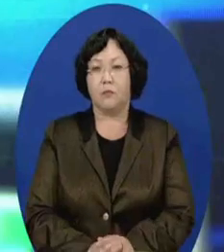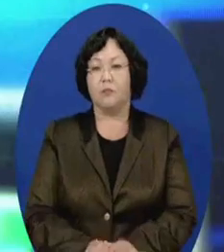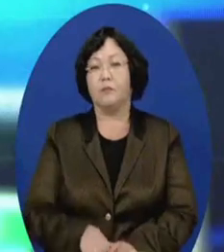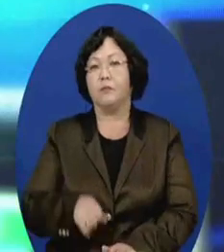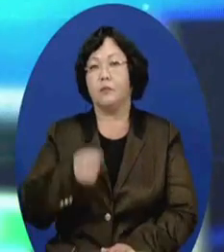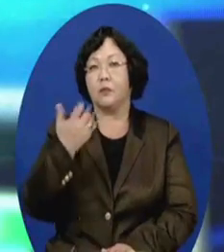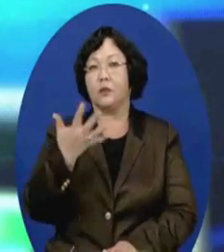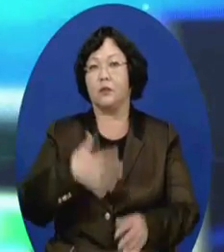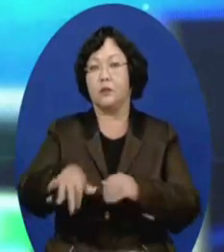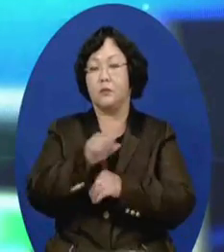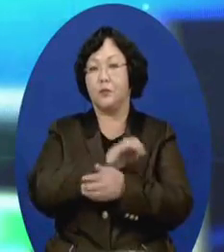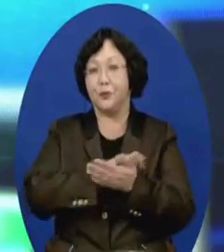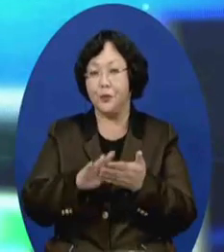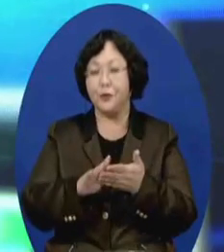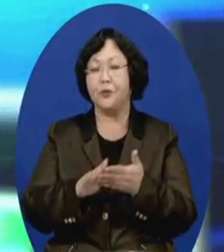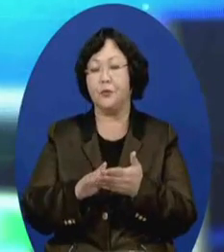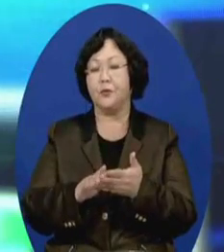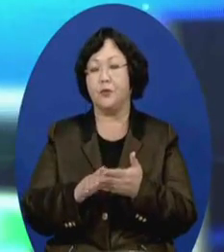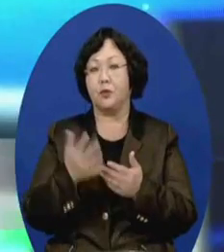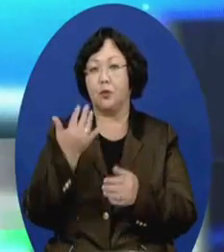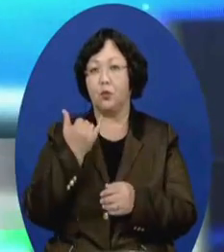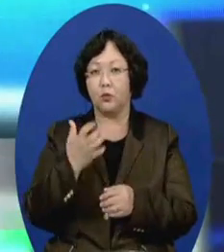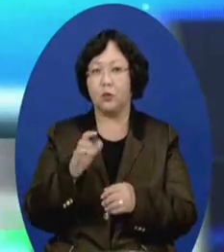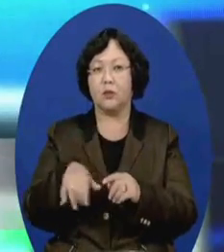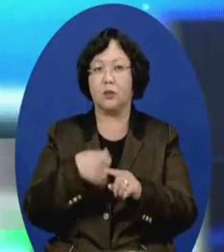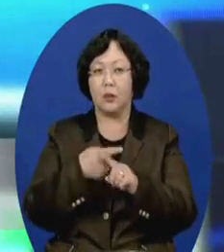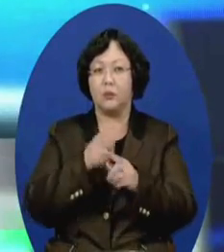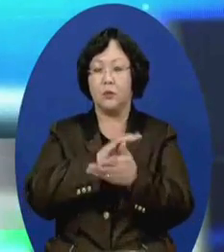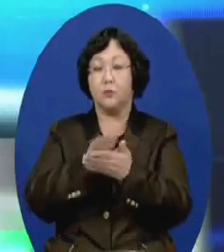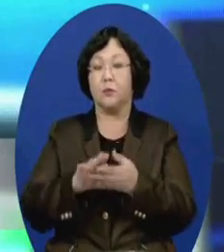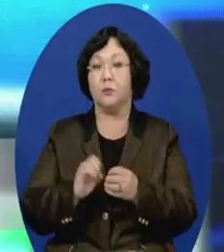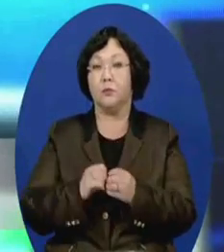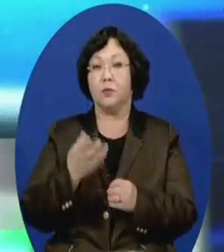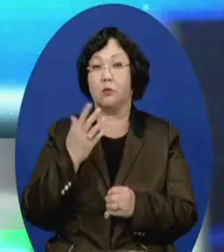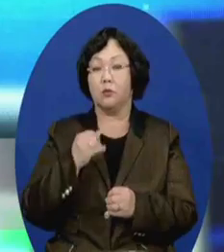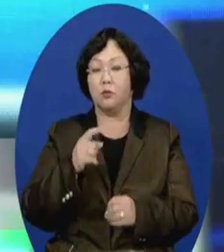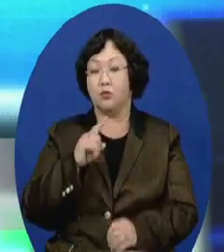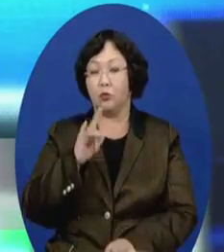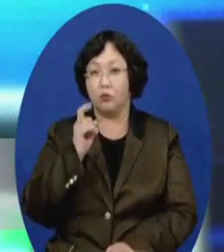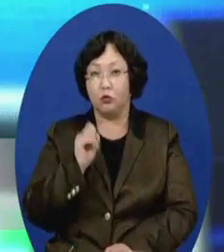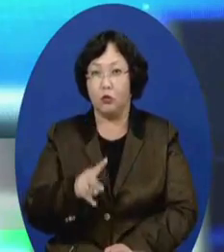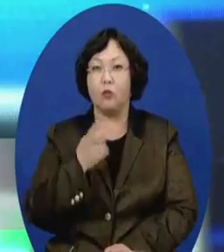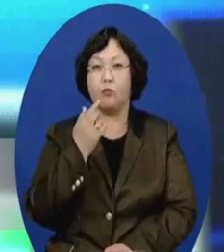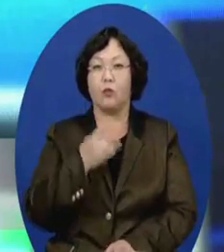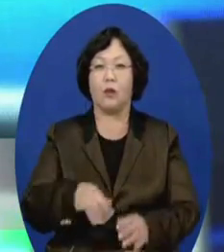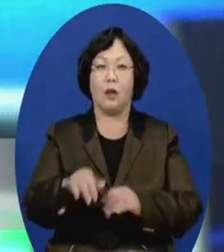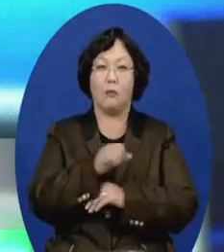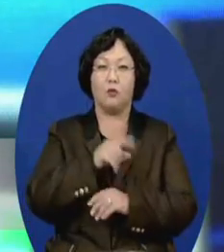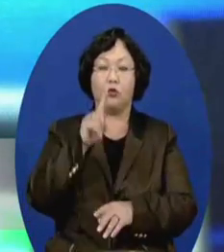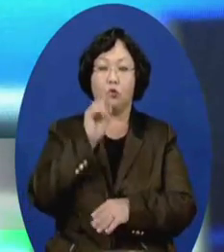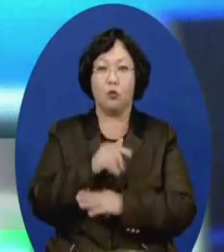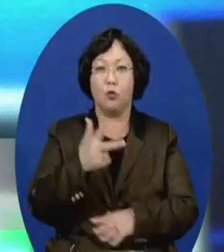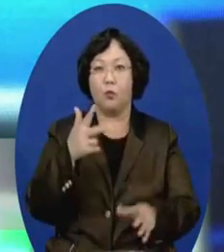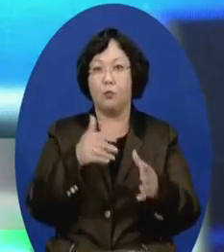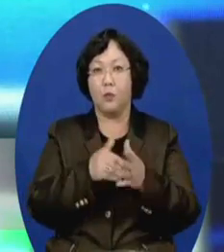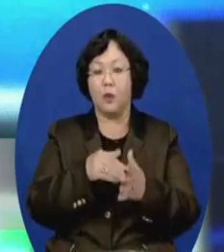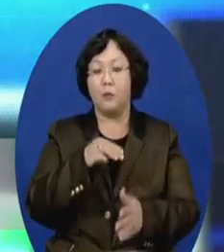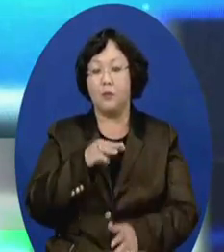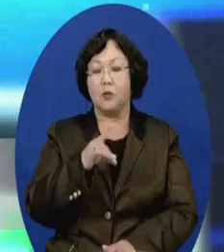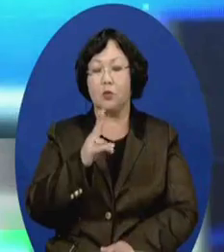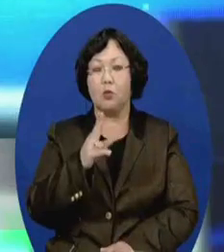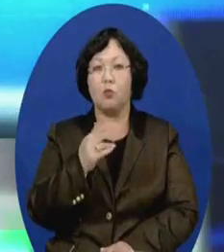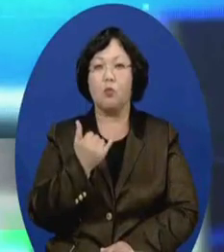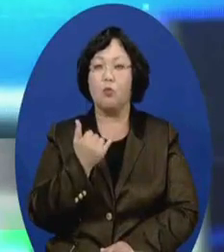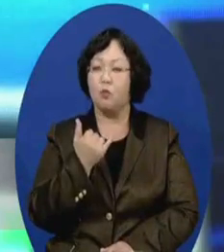Энэ жил Таван аймгийн шин цэвэрлэх байгууламжтай боллоо. Хөвсгөл болон Булган аймгийн цэвэрлэх байгууламж хоногтоо 3000 м куб ахмын бохир